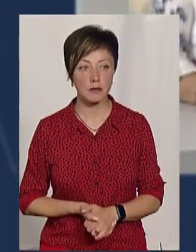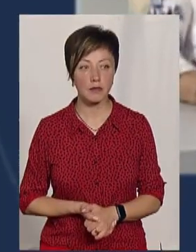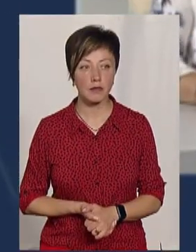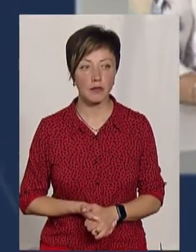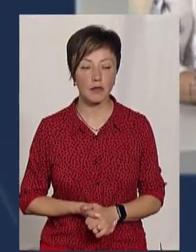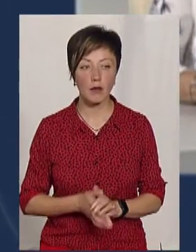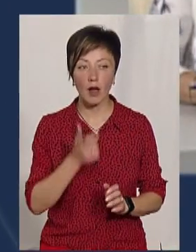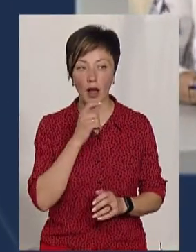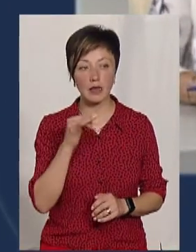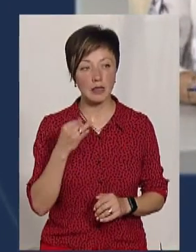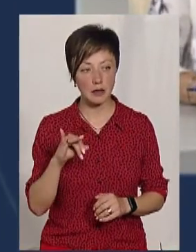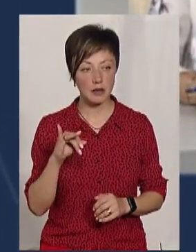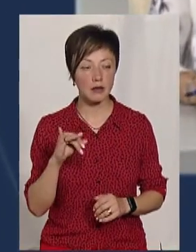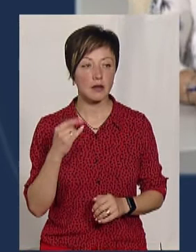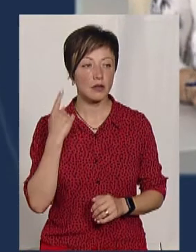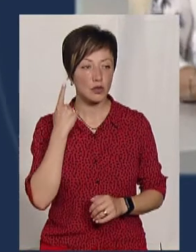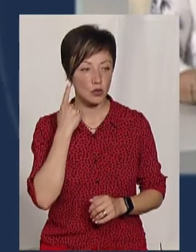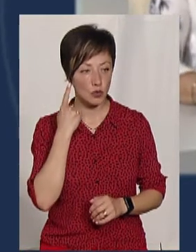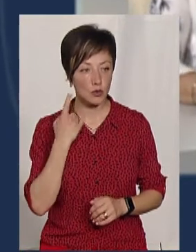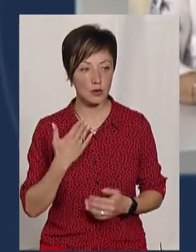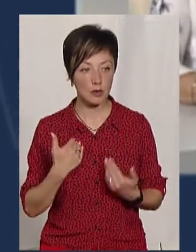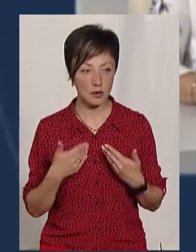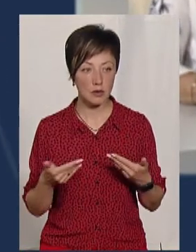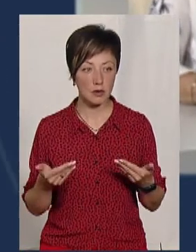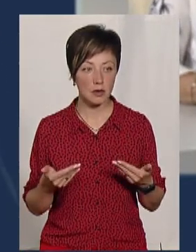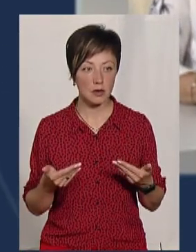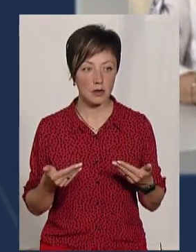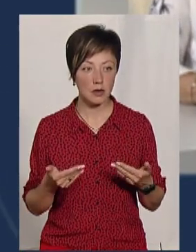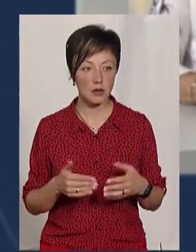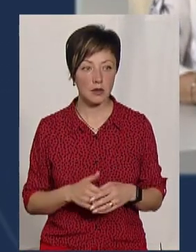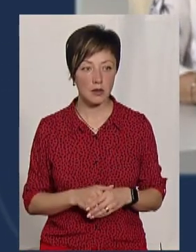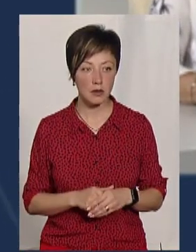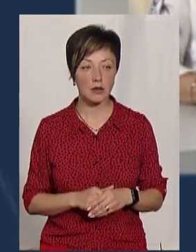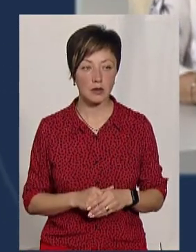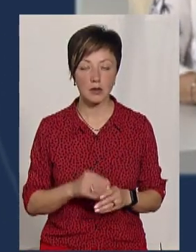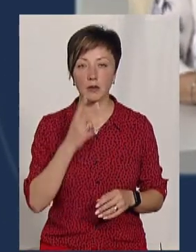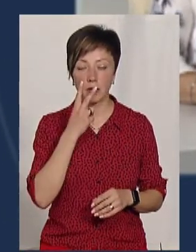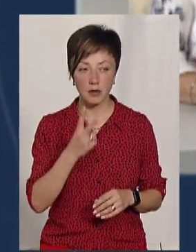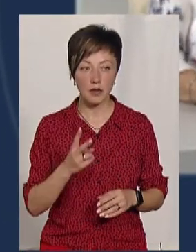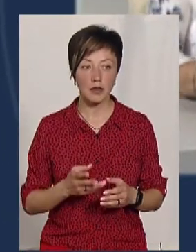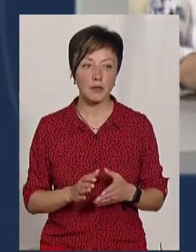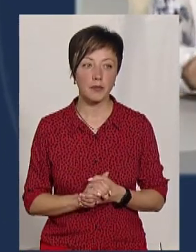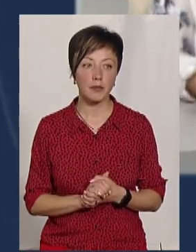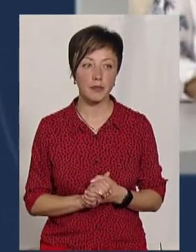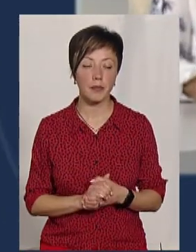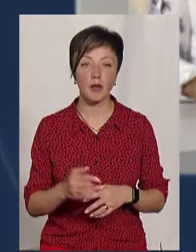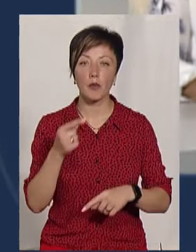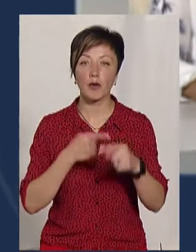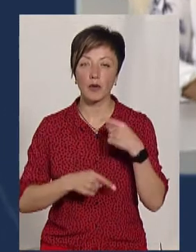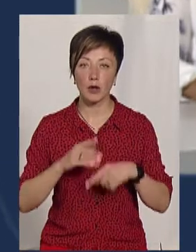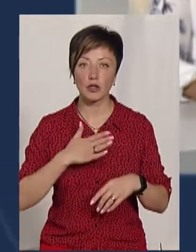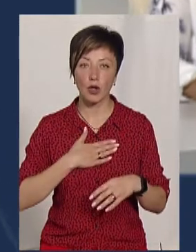Пане Андрію, ви нас чуєте, бачите? Бачу. Так,